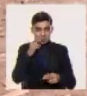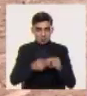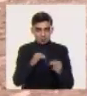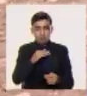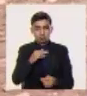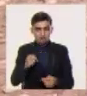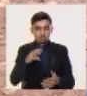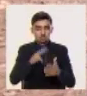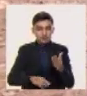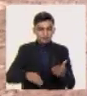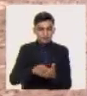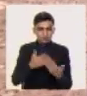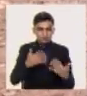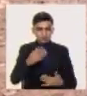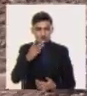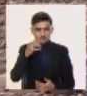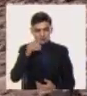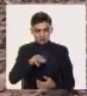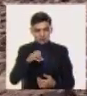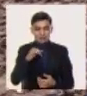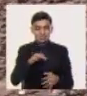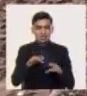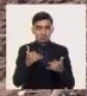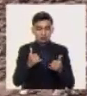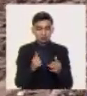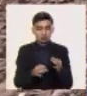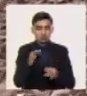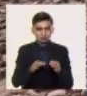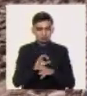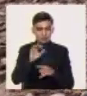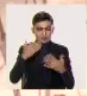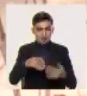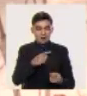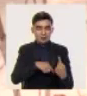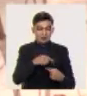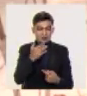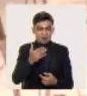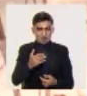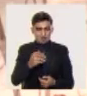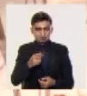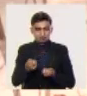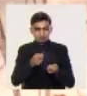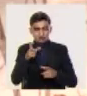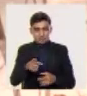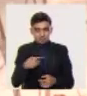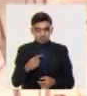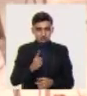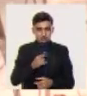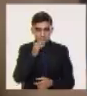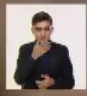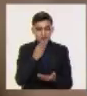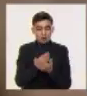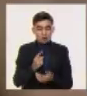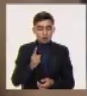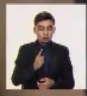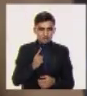уже заплатила штраф 300 тысяч тенге. Сейчас дело в суде. Представители компании-подрядчика утверждают, что не могут дождаться своей